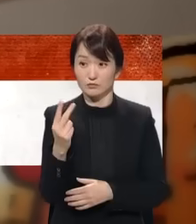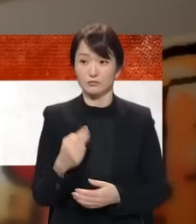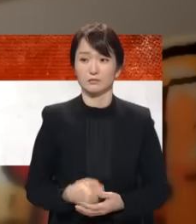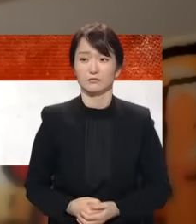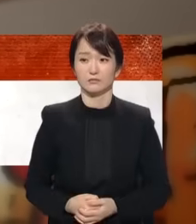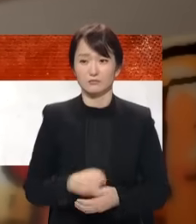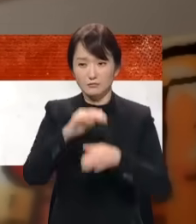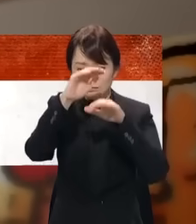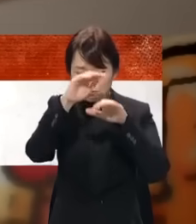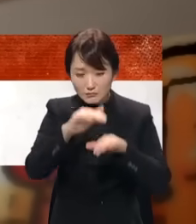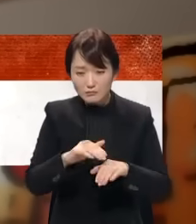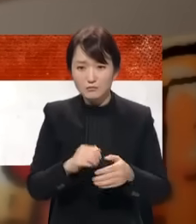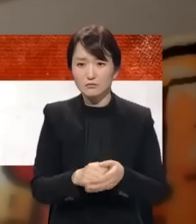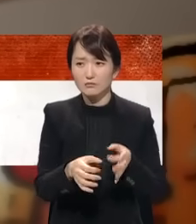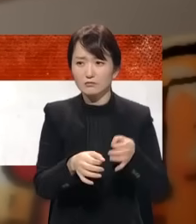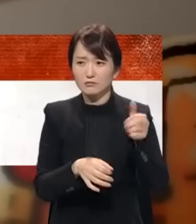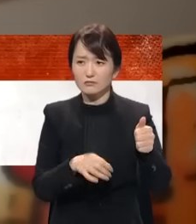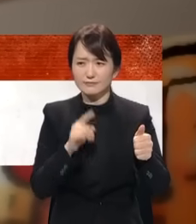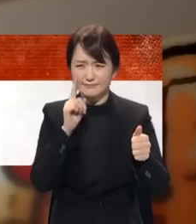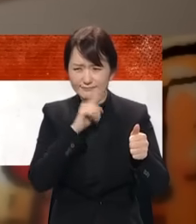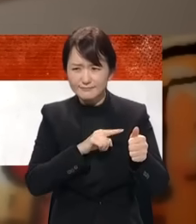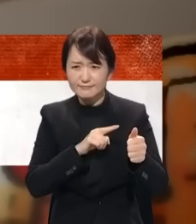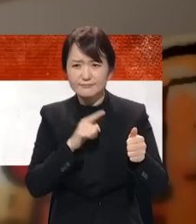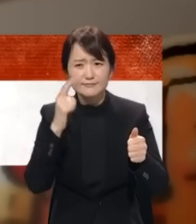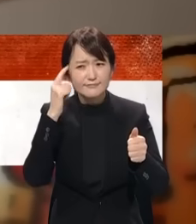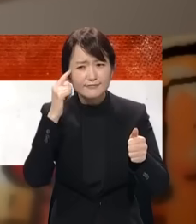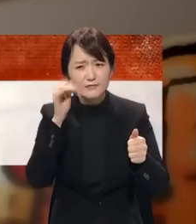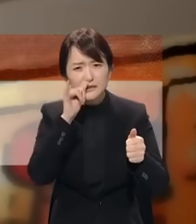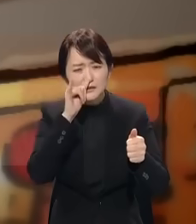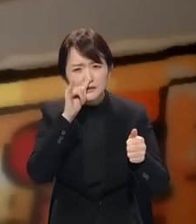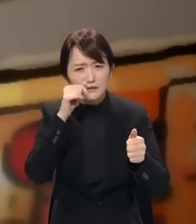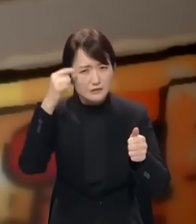보면 사장에 대한 악의가 있다고 해야 되나, 약간 그런